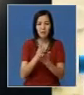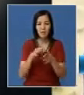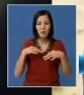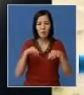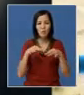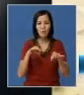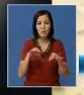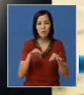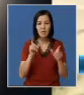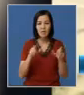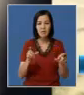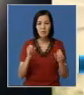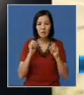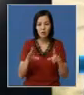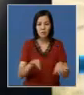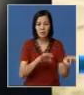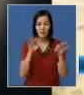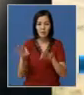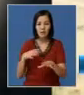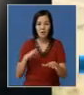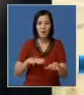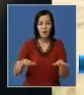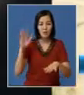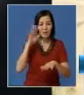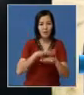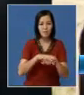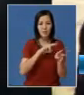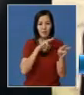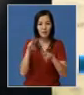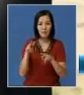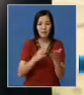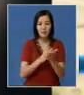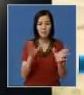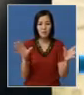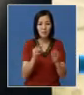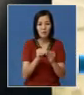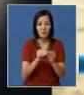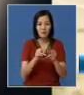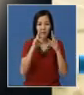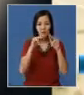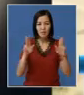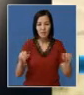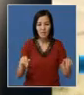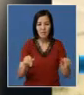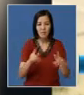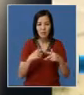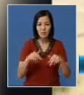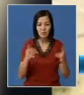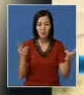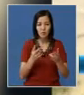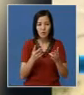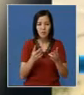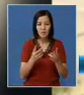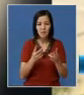шығып, адамдарды қауіпсіз аймаққа көшіреді. Аудан әкімдері қарамағандағы қызметкерлермен бірлесіп, лагерлер жасақтауы тиіс. Сонда